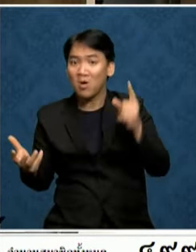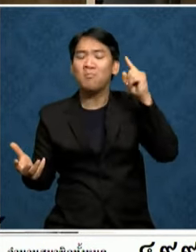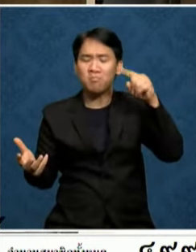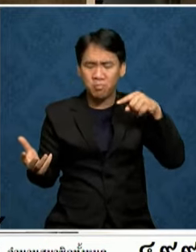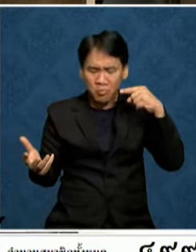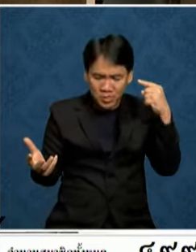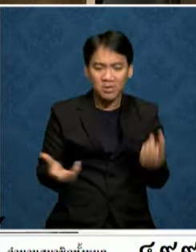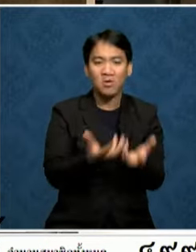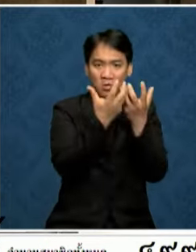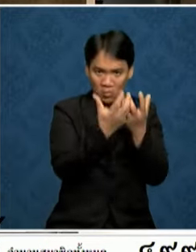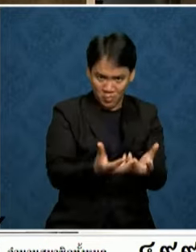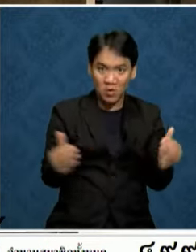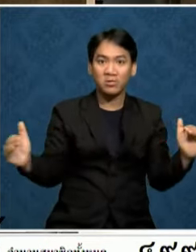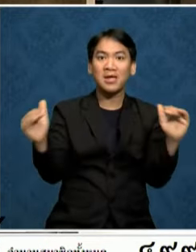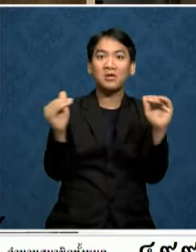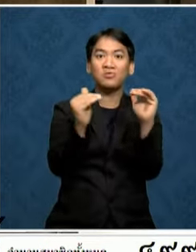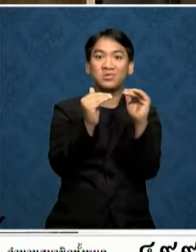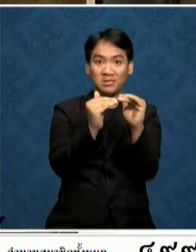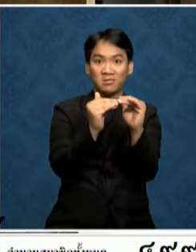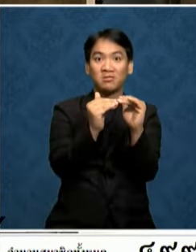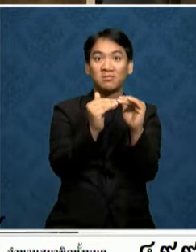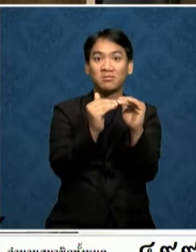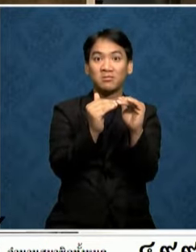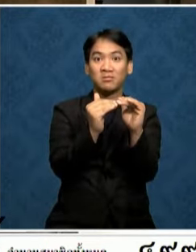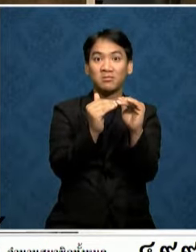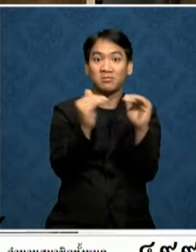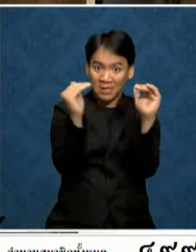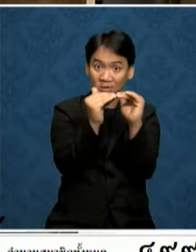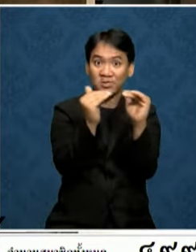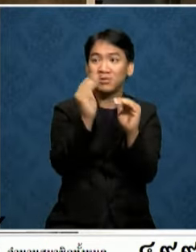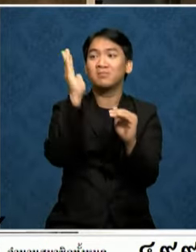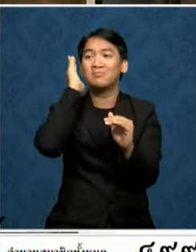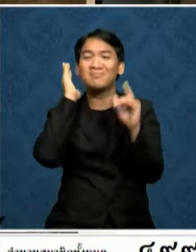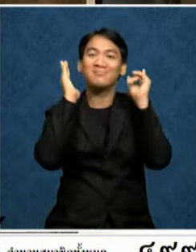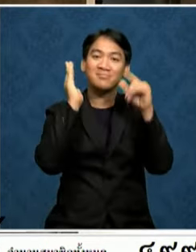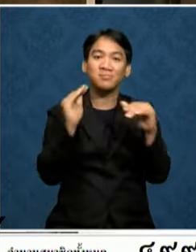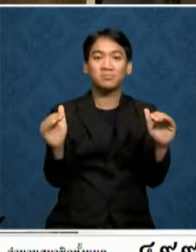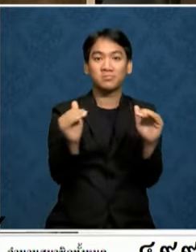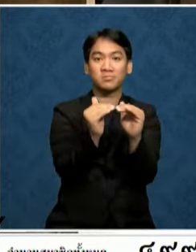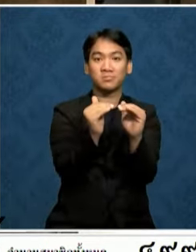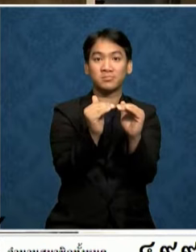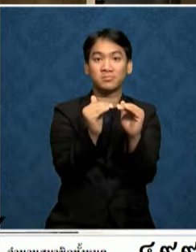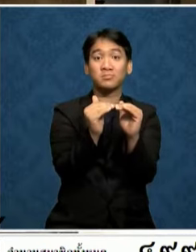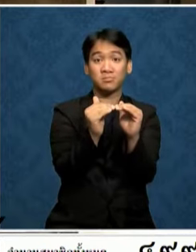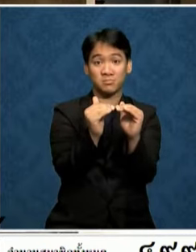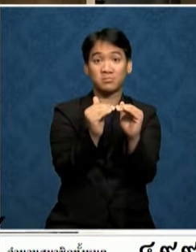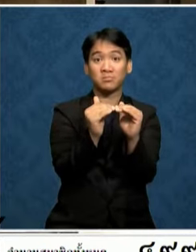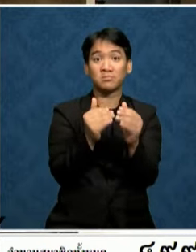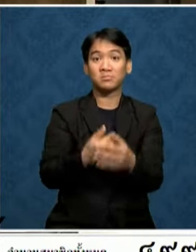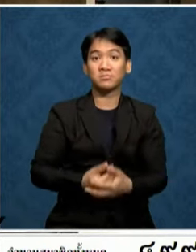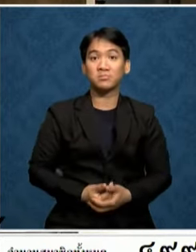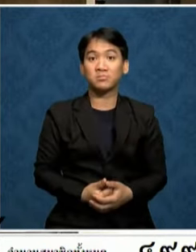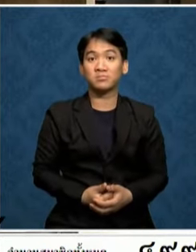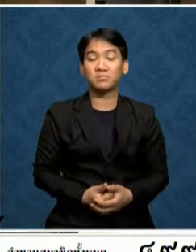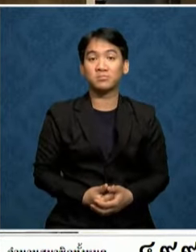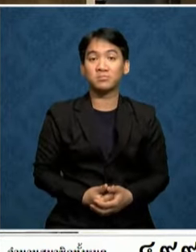จะเป็นแค่เรื่องของผู้ชายพูดต่อผู้หญิงผู้หญิงก็พูดต่อผู้ชายมันคือมันเป็นเรื่องแบบที่มันไม่ได้มีเพศอะไรที่มันที่มันแน่นอนอยู่แล้วนะคะ